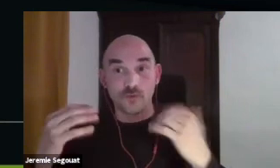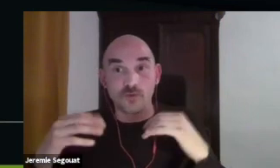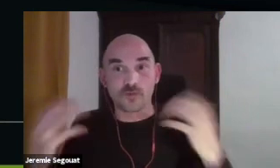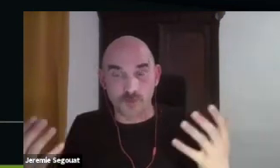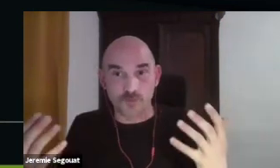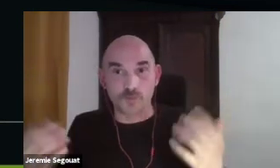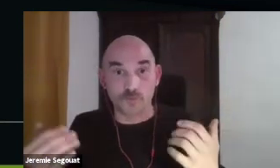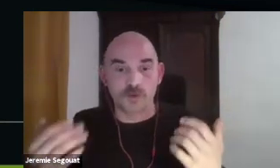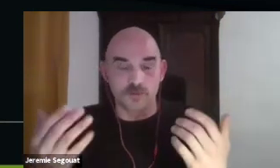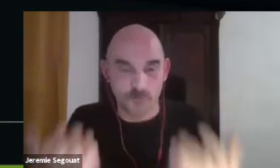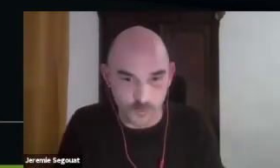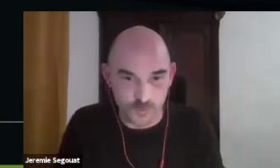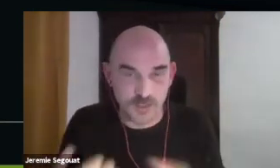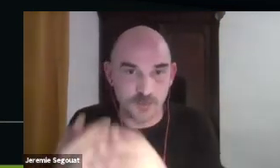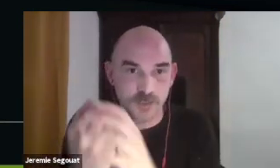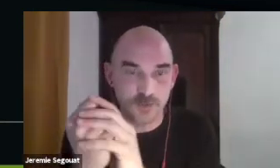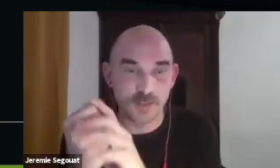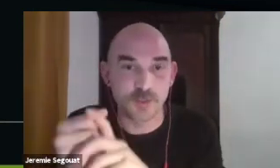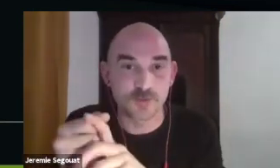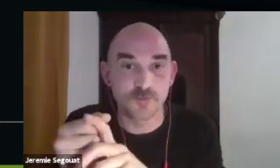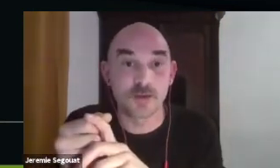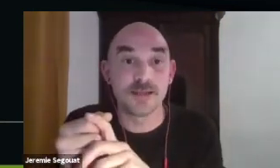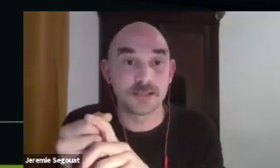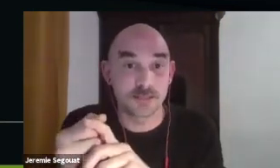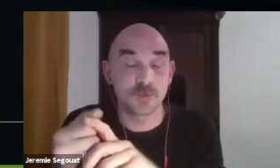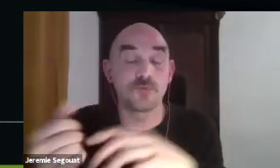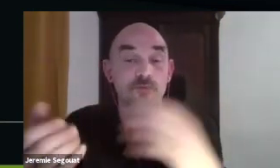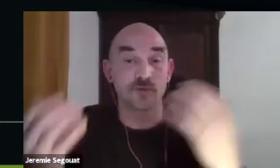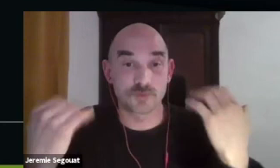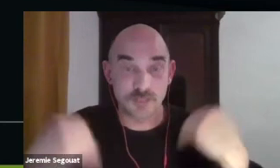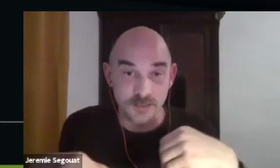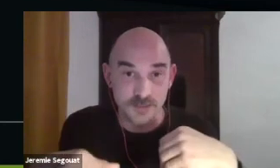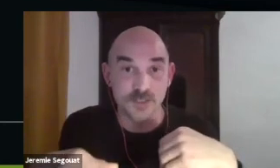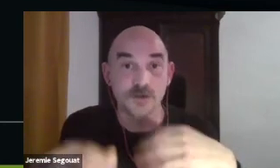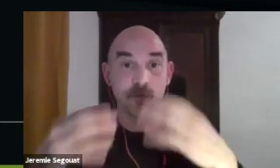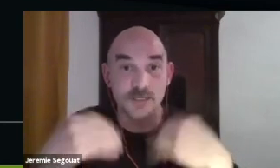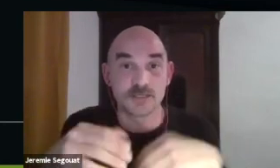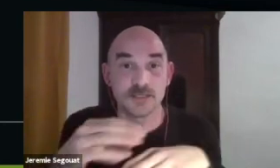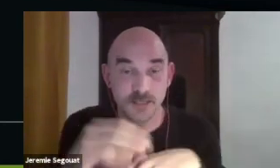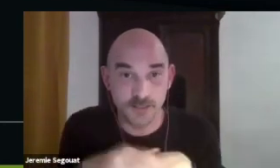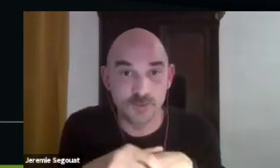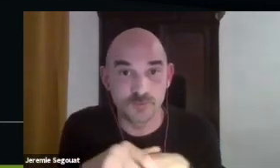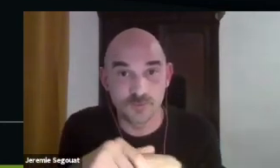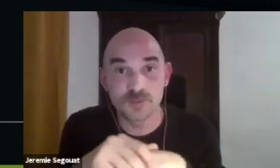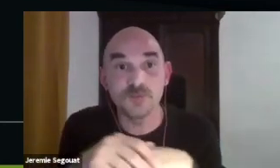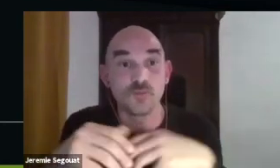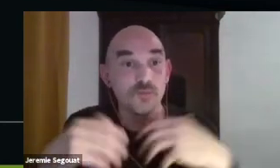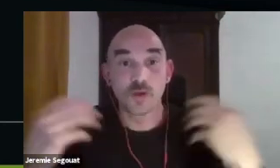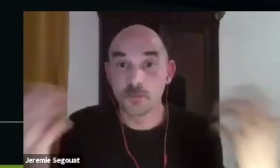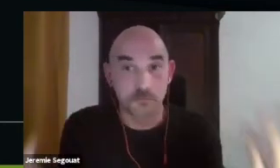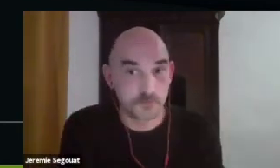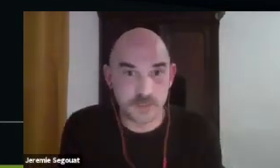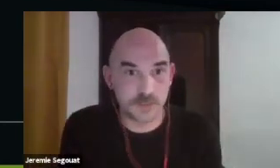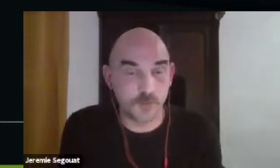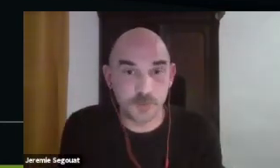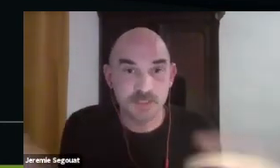de l'environnement qu'on va proposer à la personne et la personne va les accepter en fonction de ce qu'elle a déjà emmagasiné elle au niveau cognitif ou